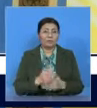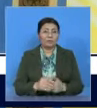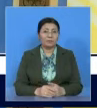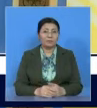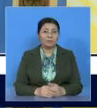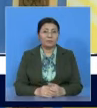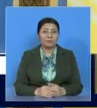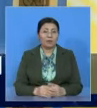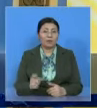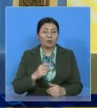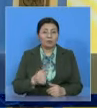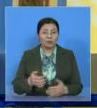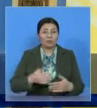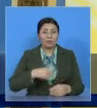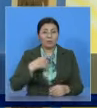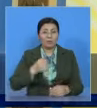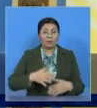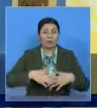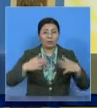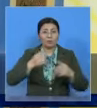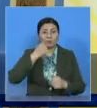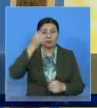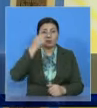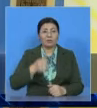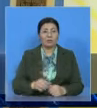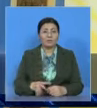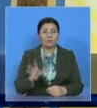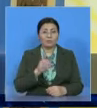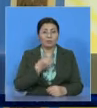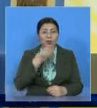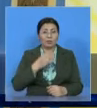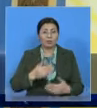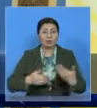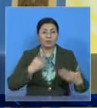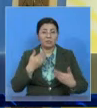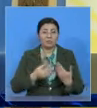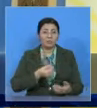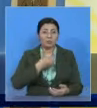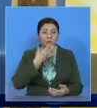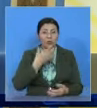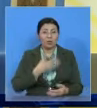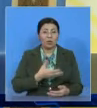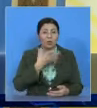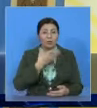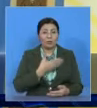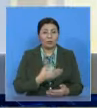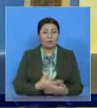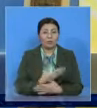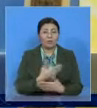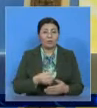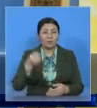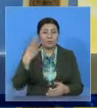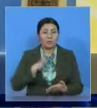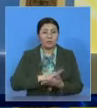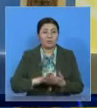нынешнее, за что им огромное спасибо. А в остальном все хорошо. Бассейн новый, светлый, чистый. Дети. Это самое главное. Сейчас